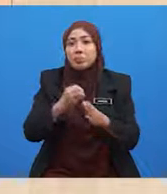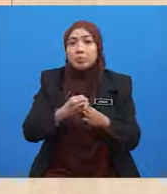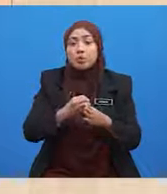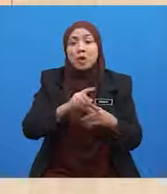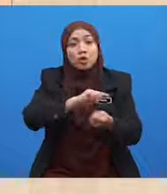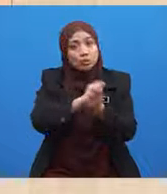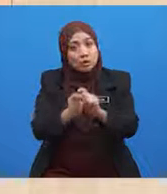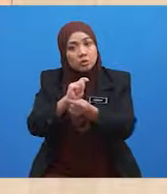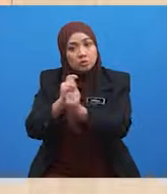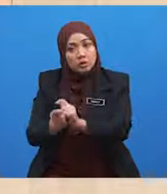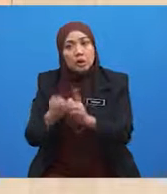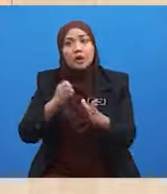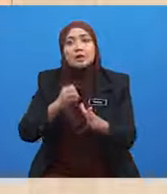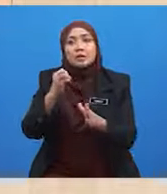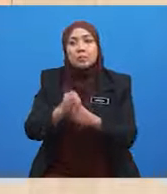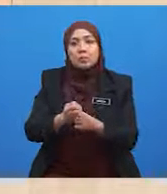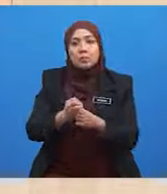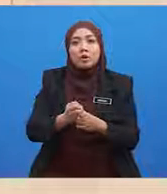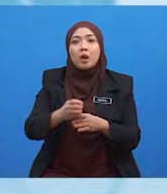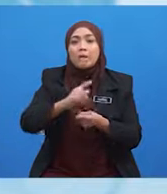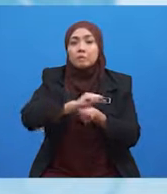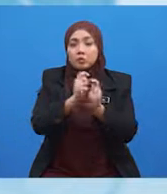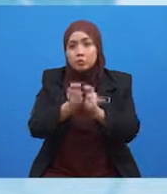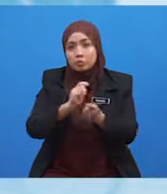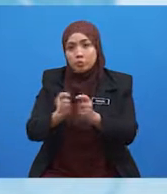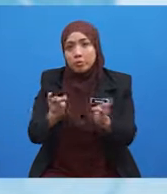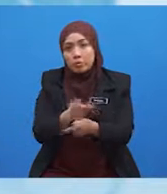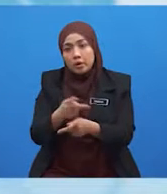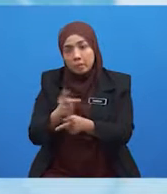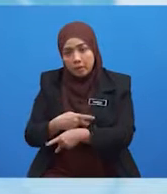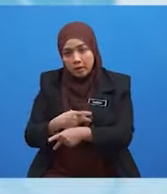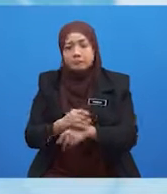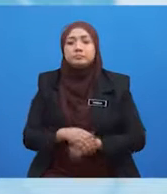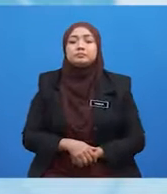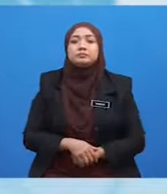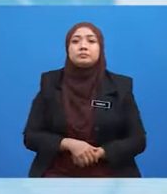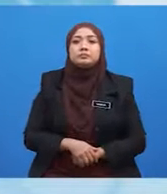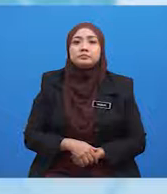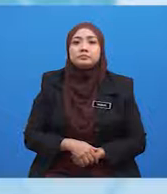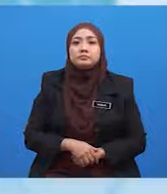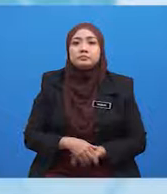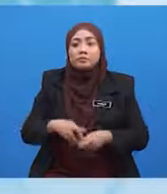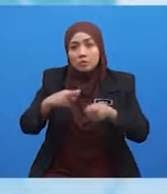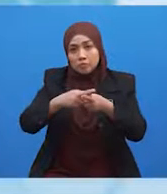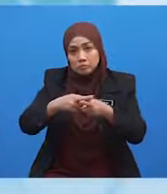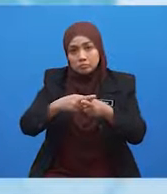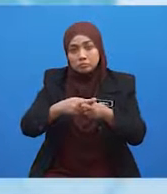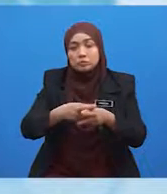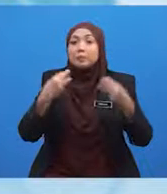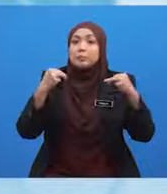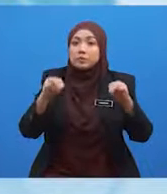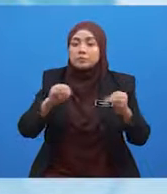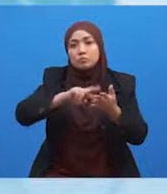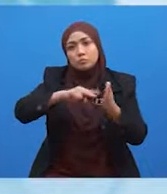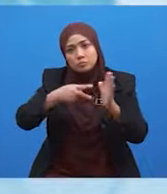dengan atau pihak yang lain Jadi aku yang chegou dapat merumuskan disinilah sasaran